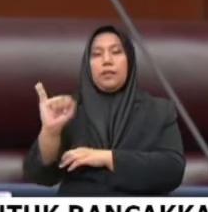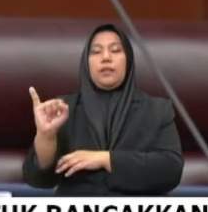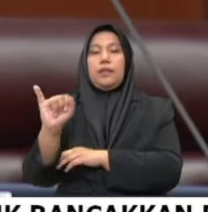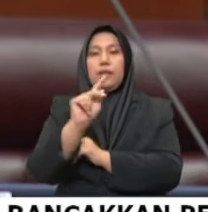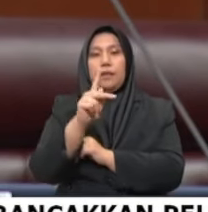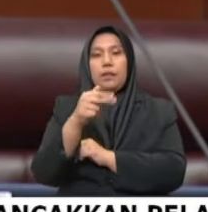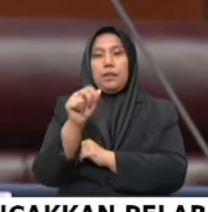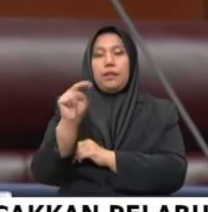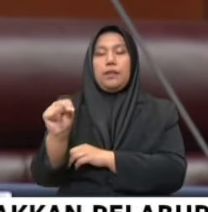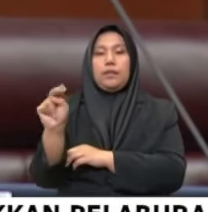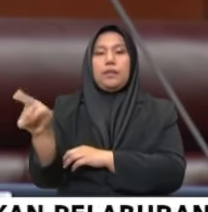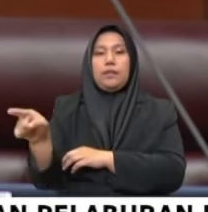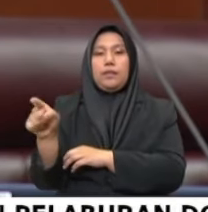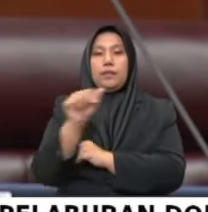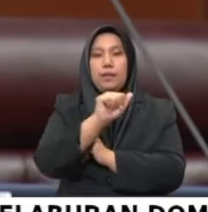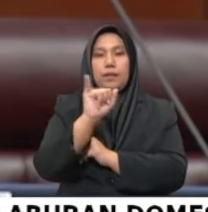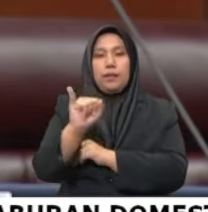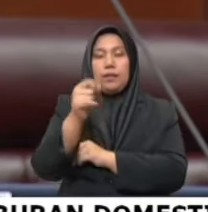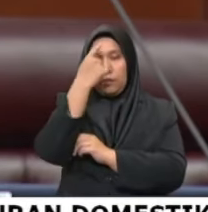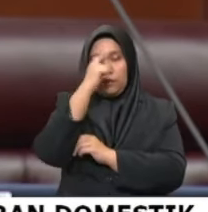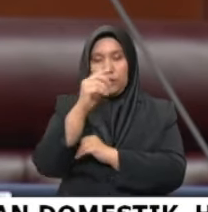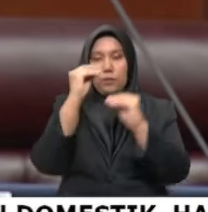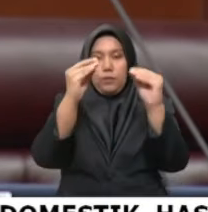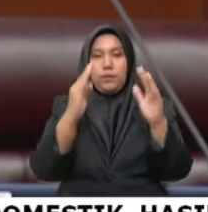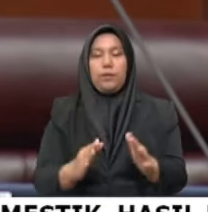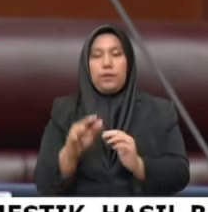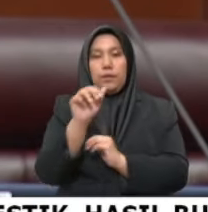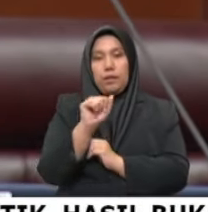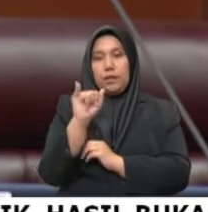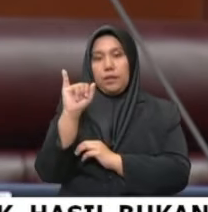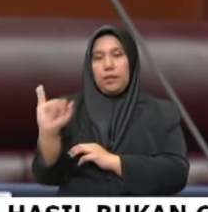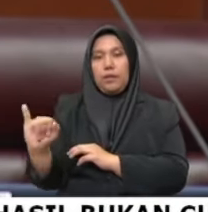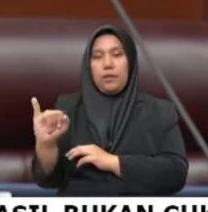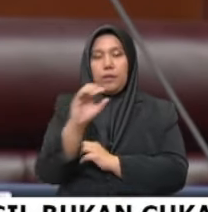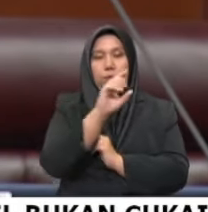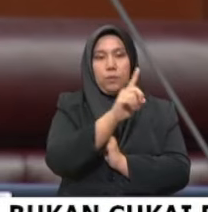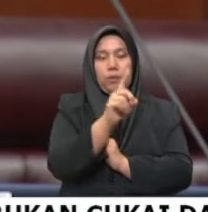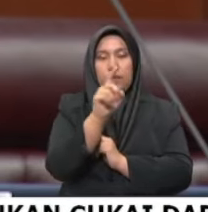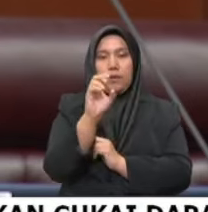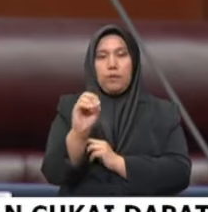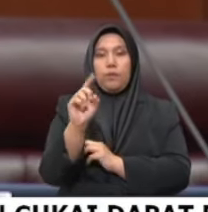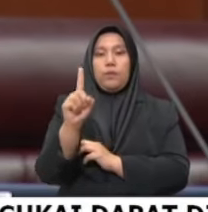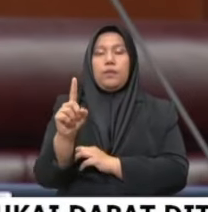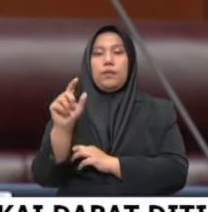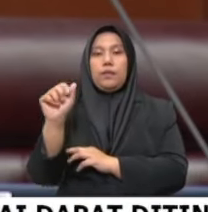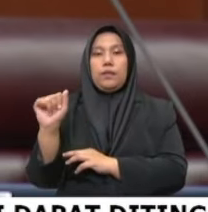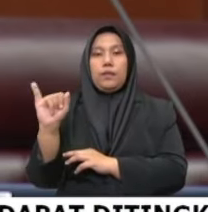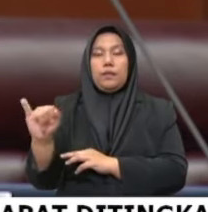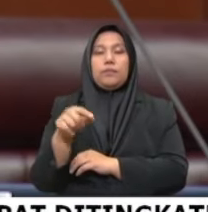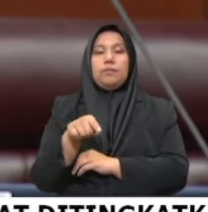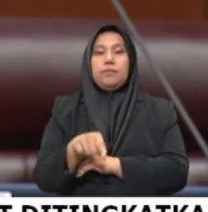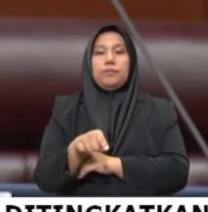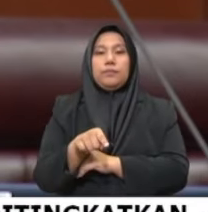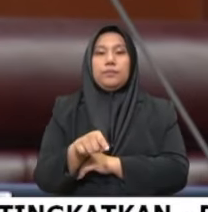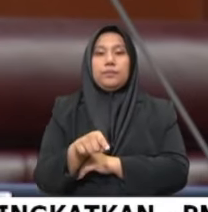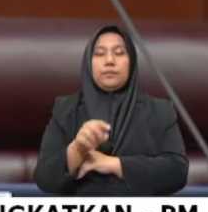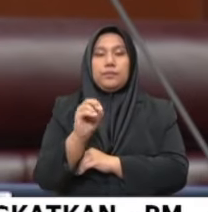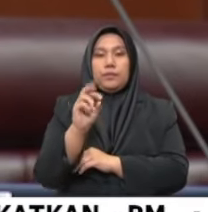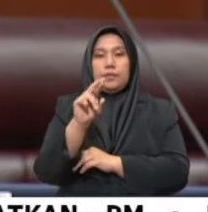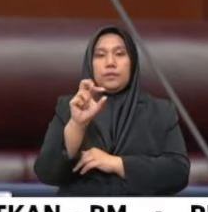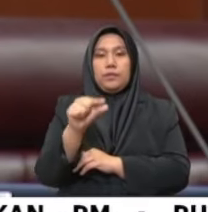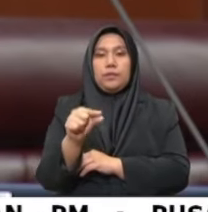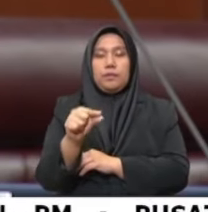Academy, AI for Teachers dan AI 101 for Teachers oleh Code.org untuk